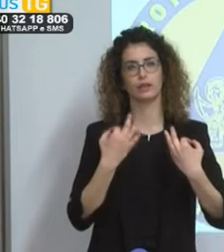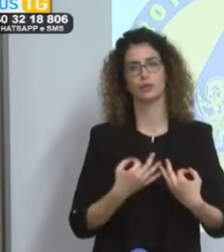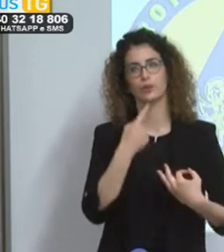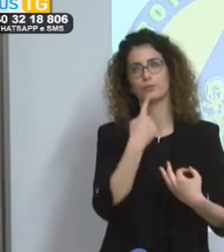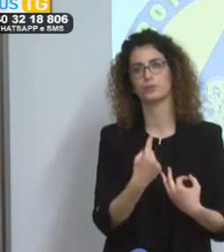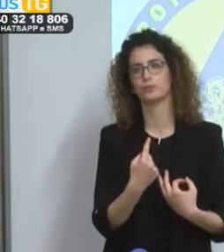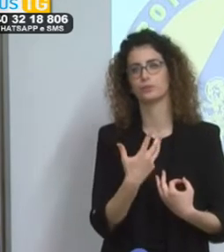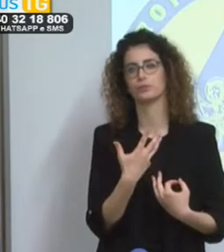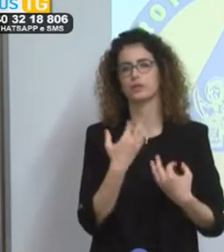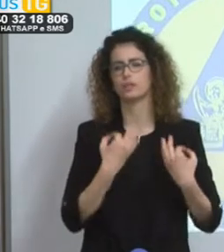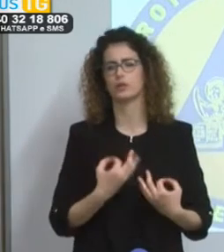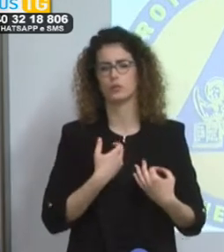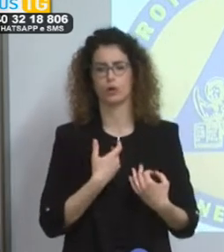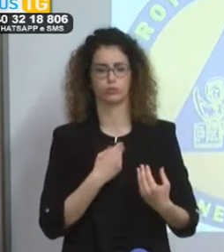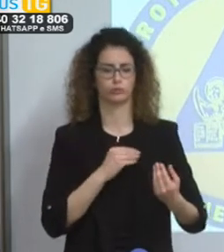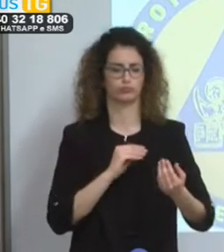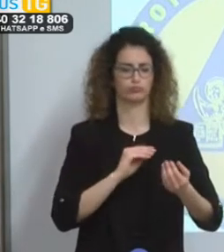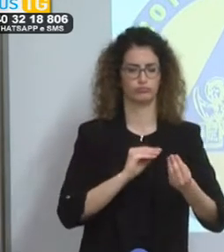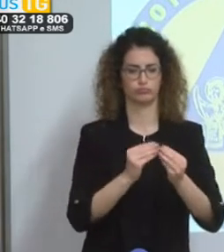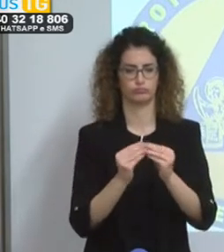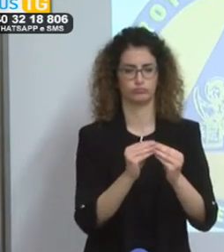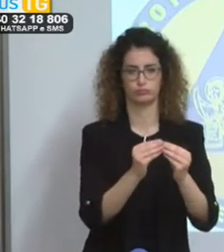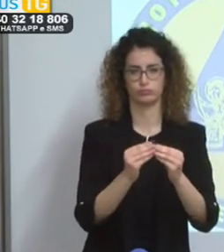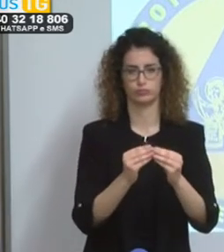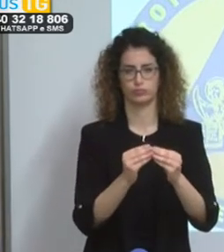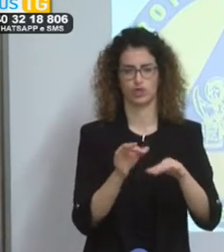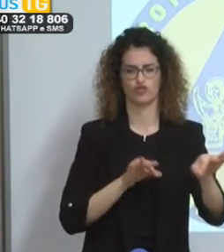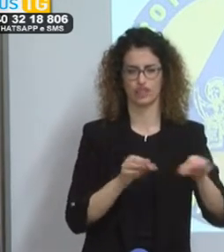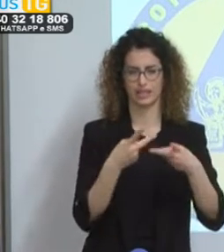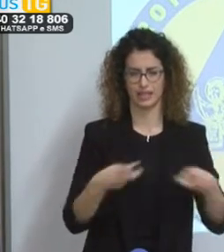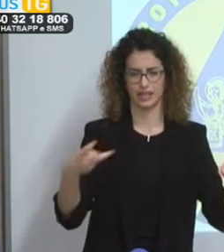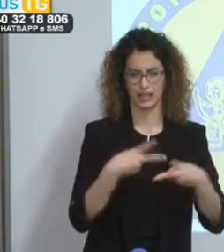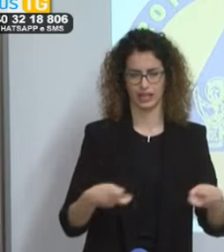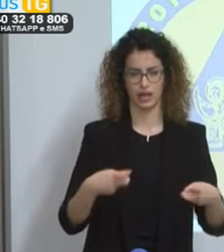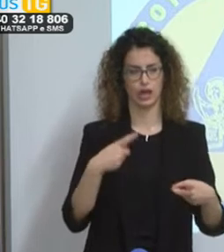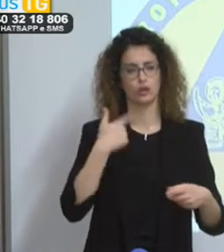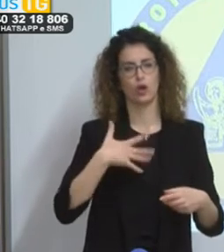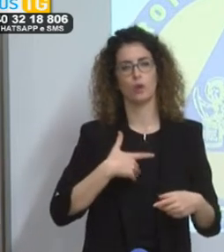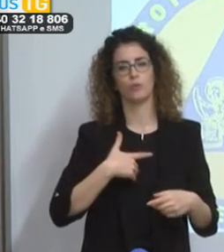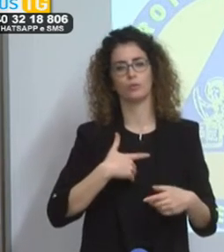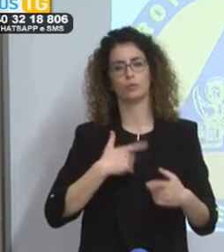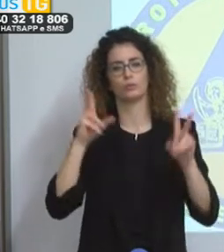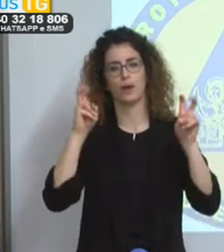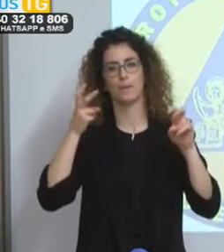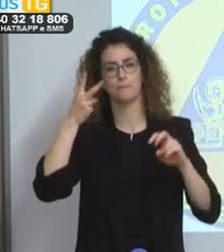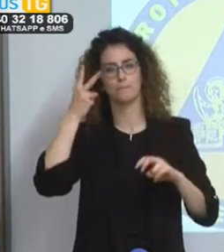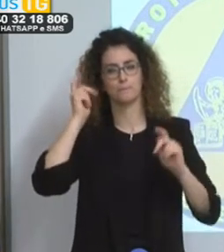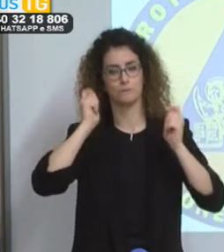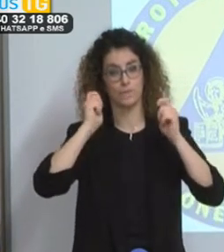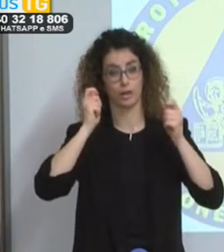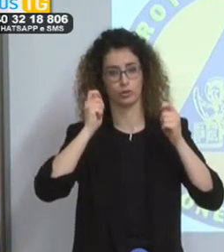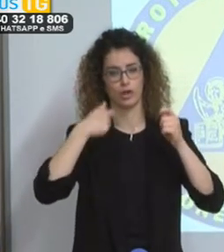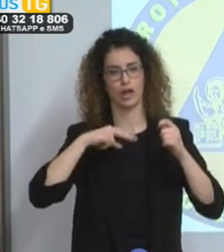sicuramente permeabile. Vedremo anche questo discorso di Padova, so che la vicepresidente lo sta affrontando, che è uno dei grandi